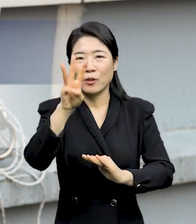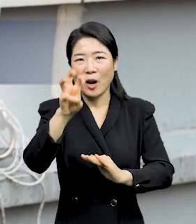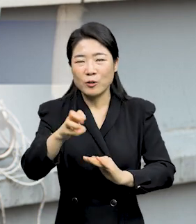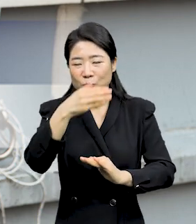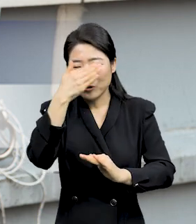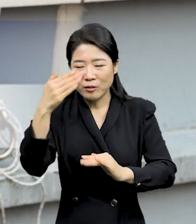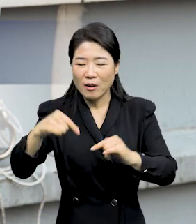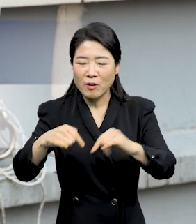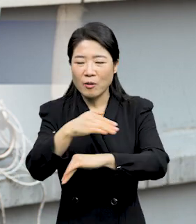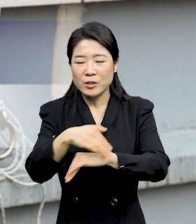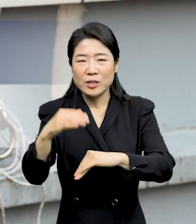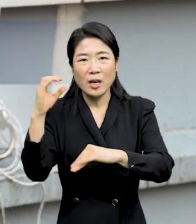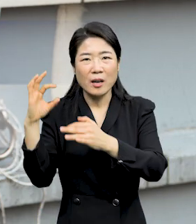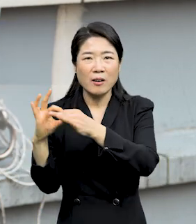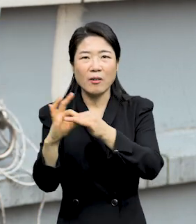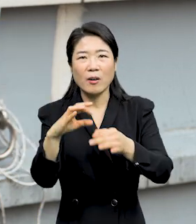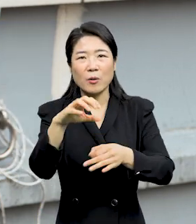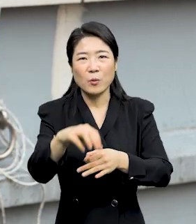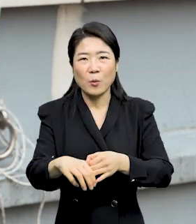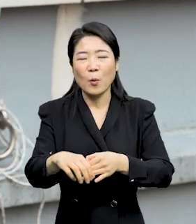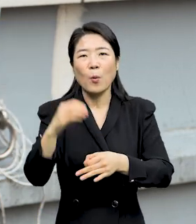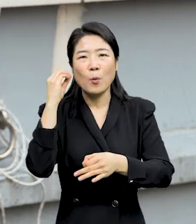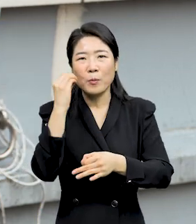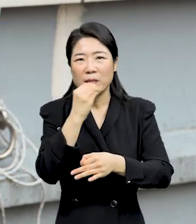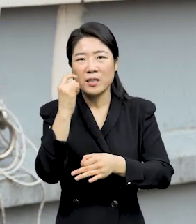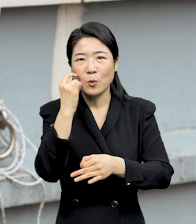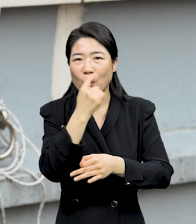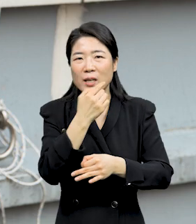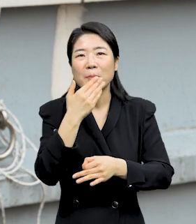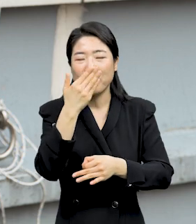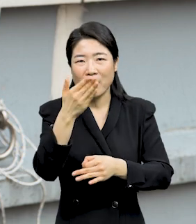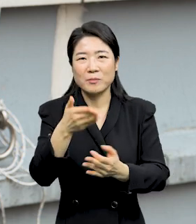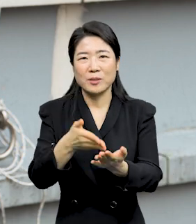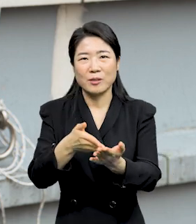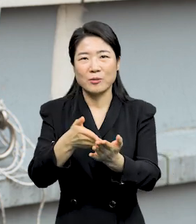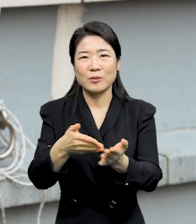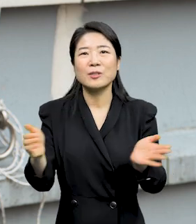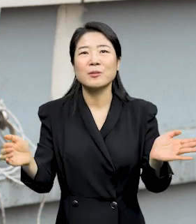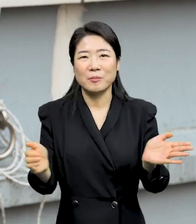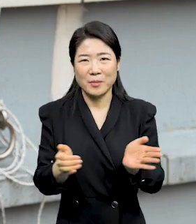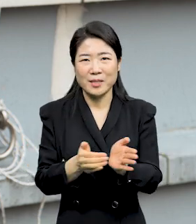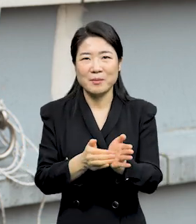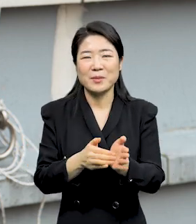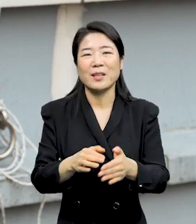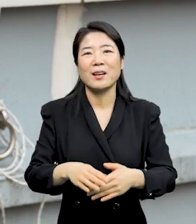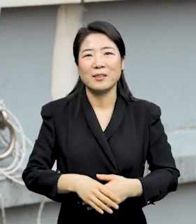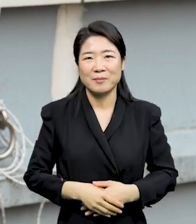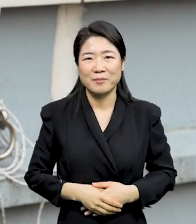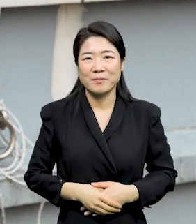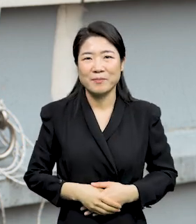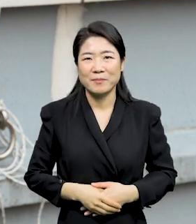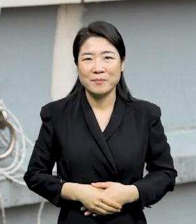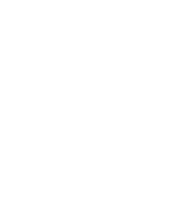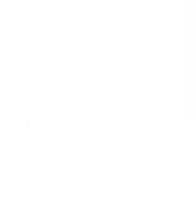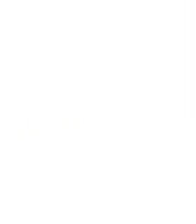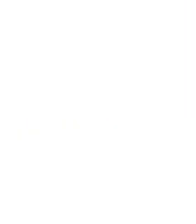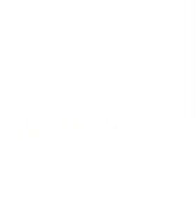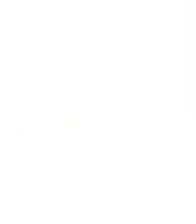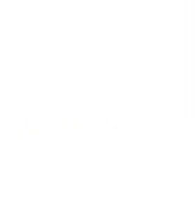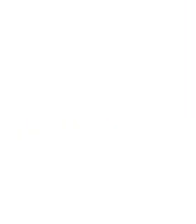정책 플랫폼 홈페이지에서 확인할 수 있습니다. 내일이 빛나는 교회 도시에서 헬로 광주 정지현입니다.